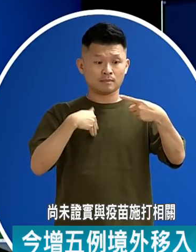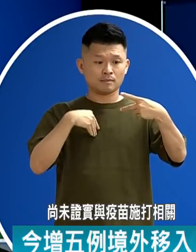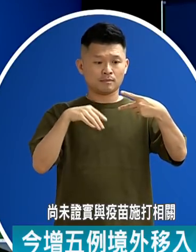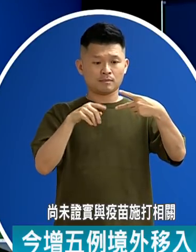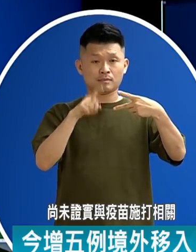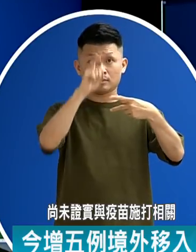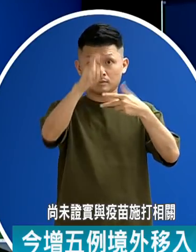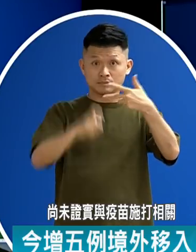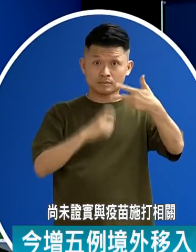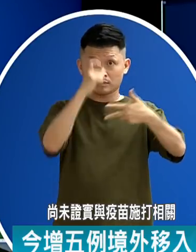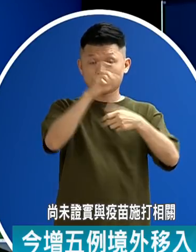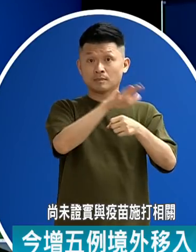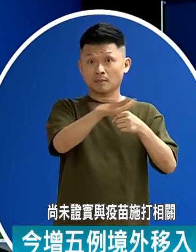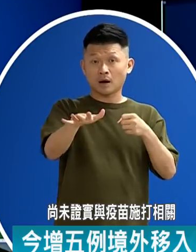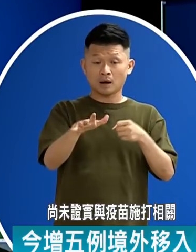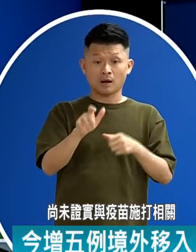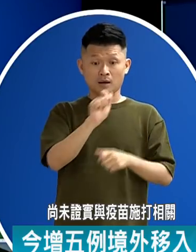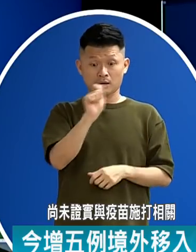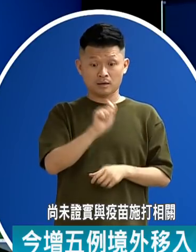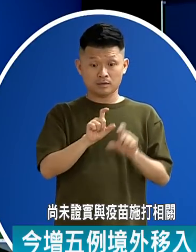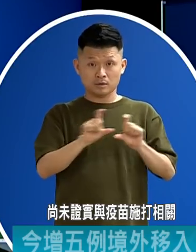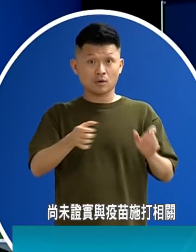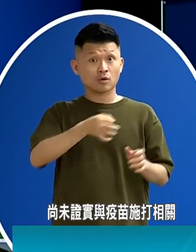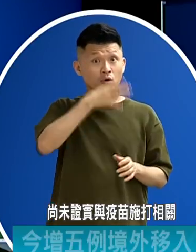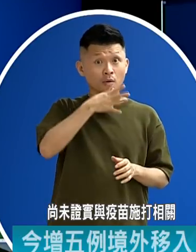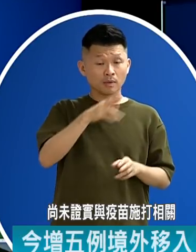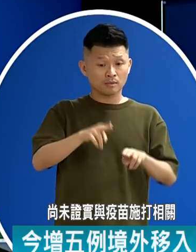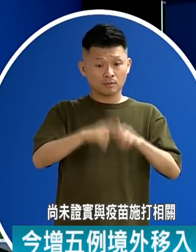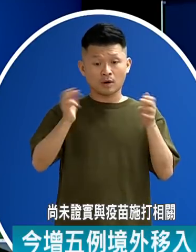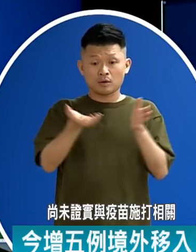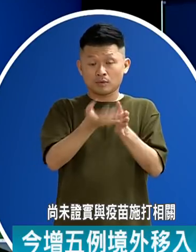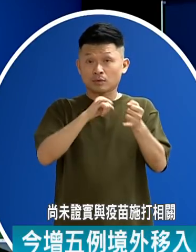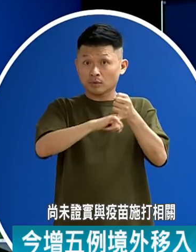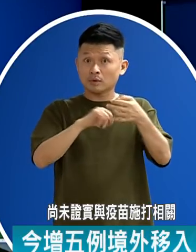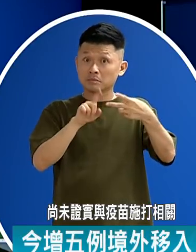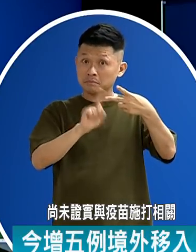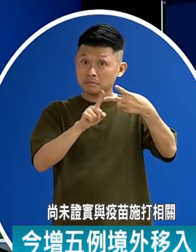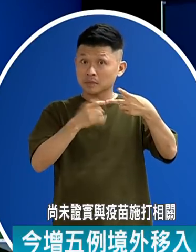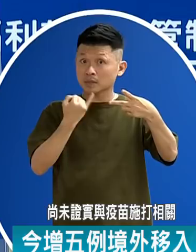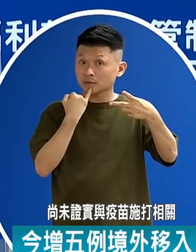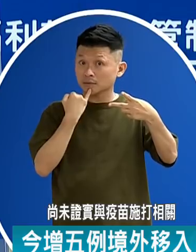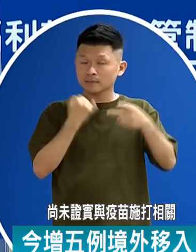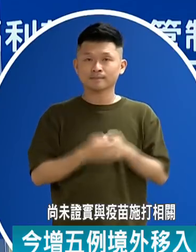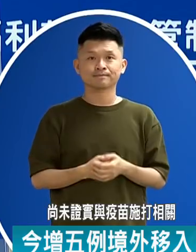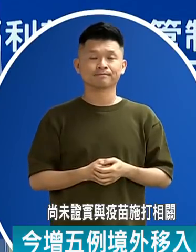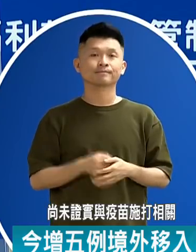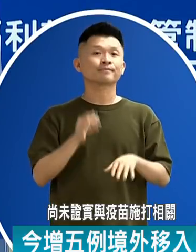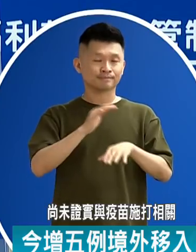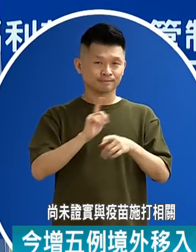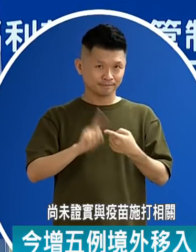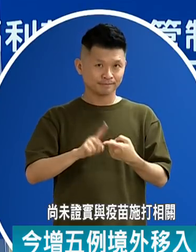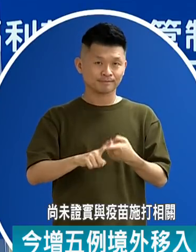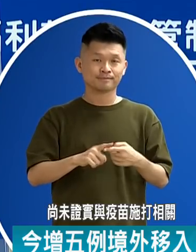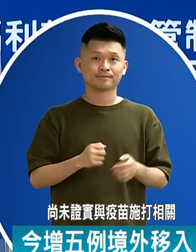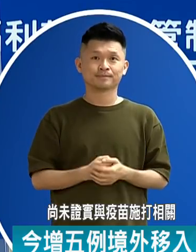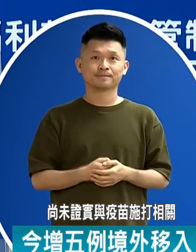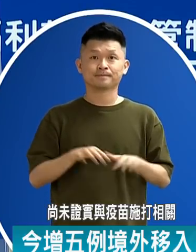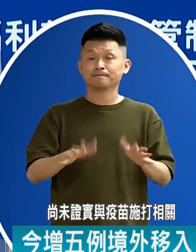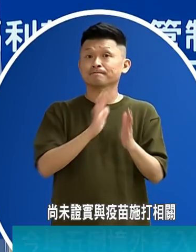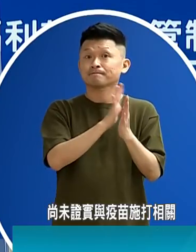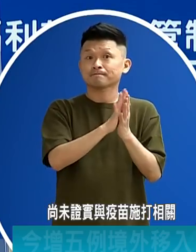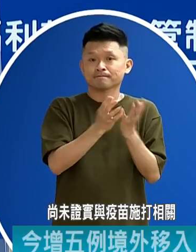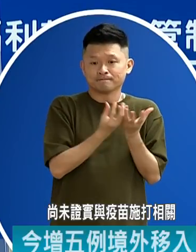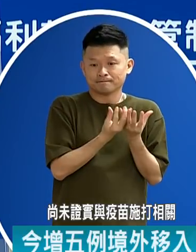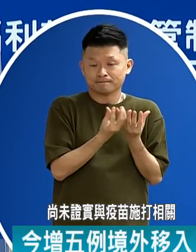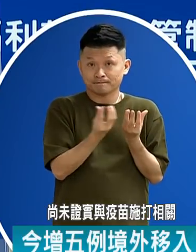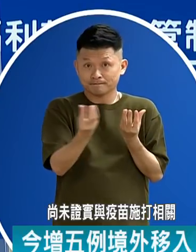目前我们库存的 AZ 量是足够的吗？那他们已经可以开放预约第二剂吗？谢谢。 会，我们现在开始会安排一部分